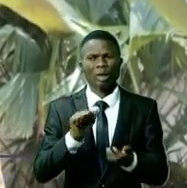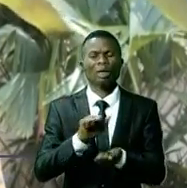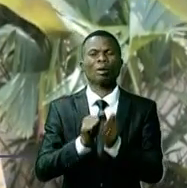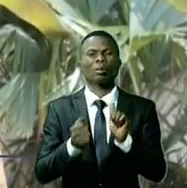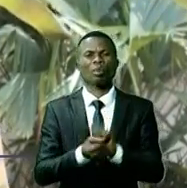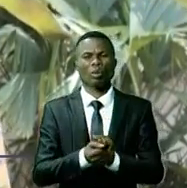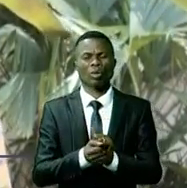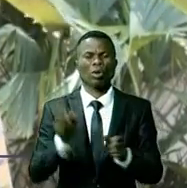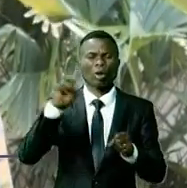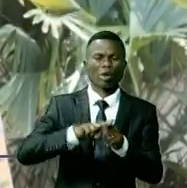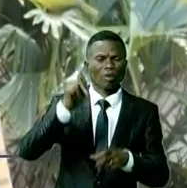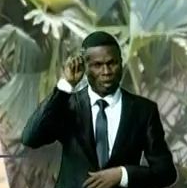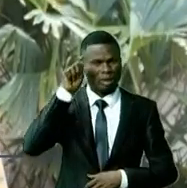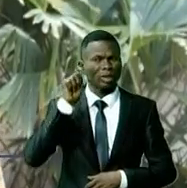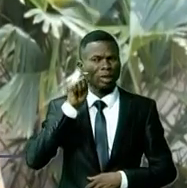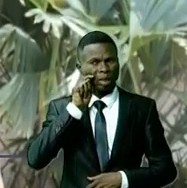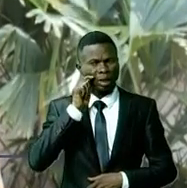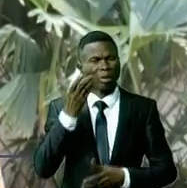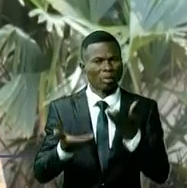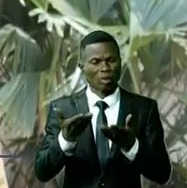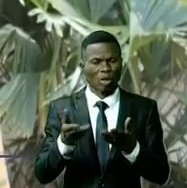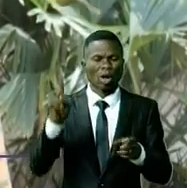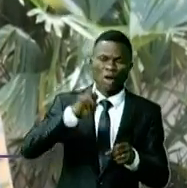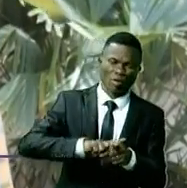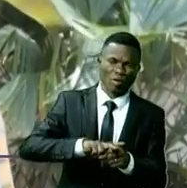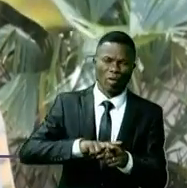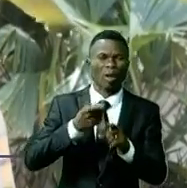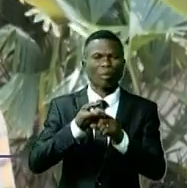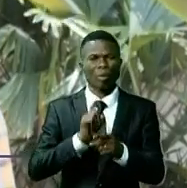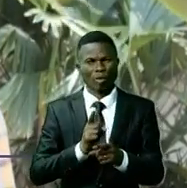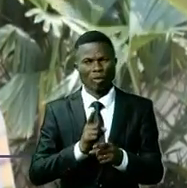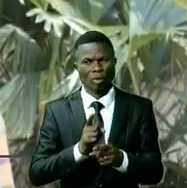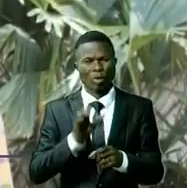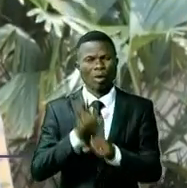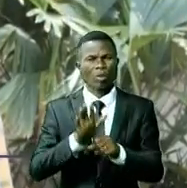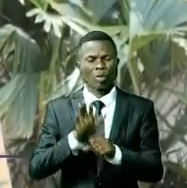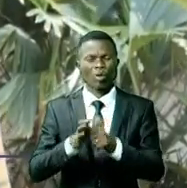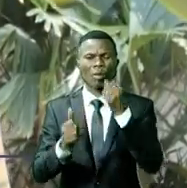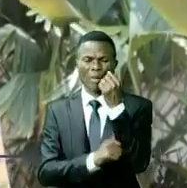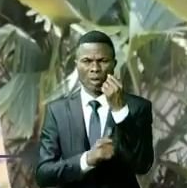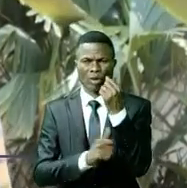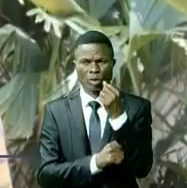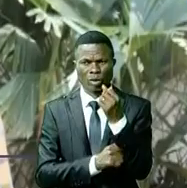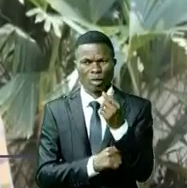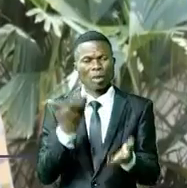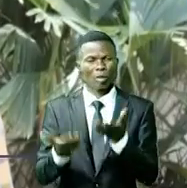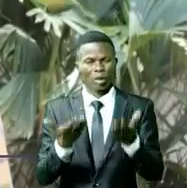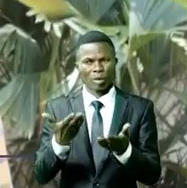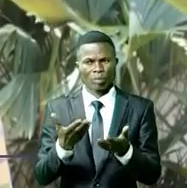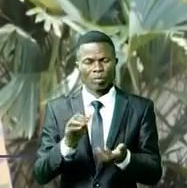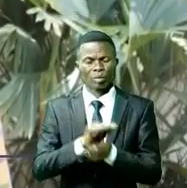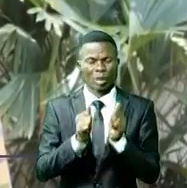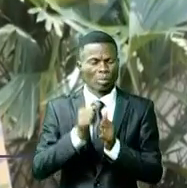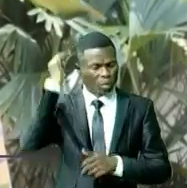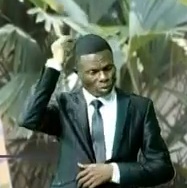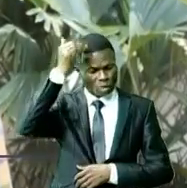cas de violences sexuelles qui peuvent être violentées par plusieurs bourreaux. C'est sûr et certain que sur les plans psychiques